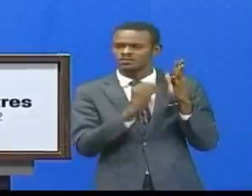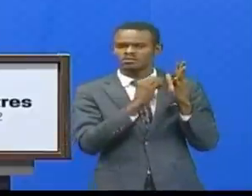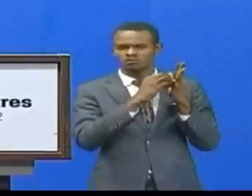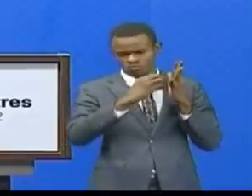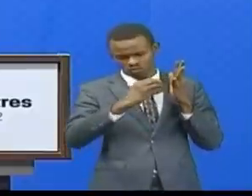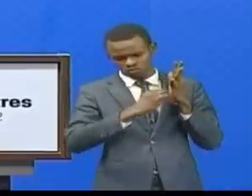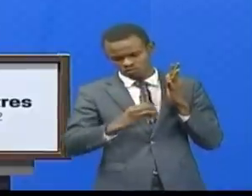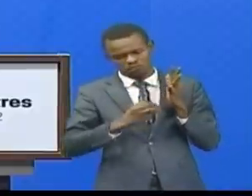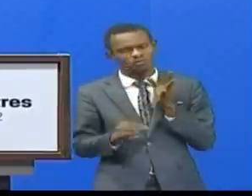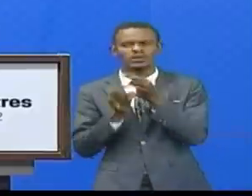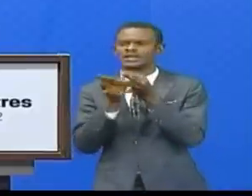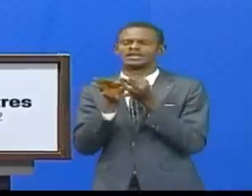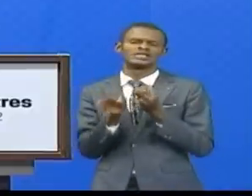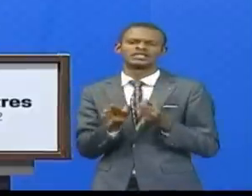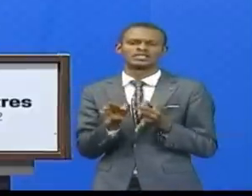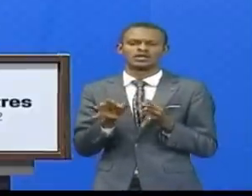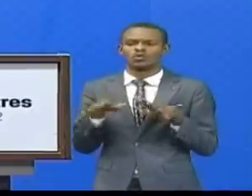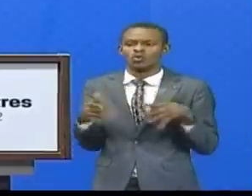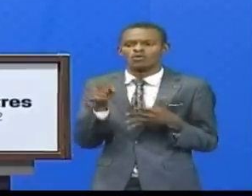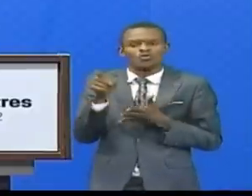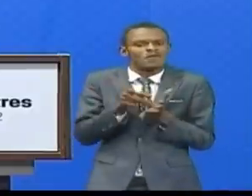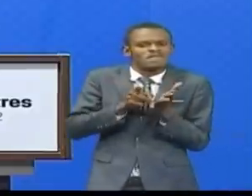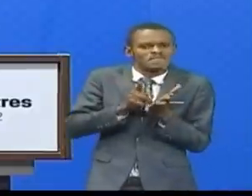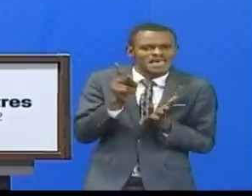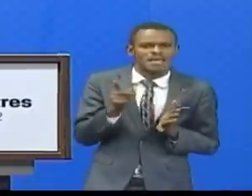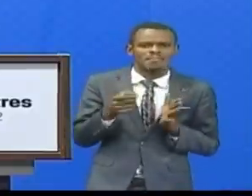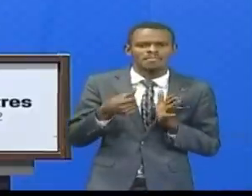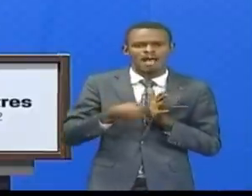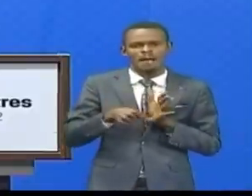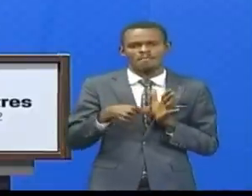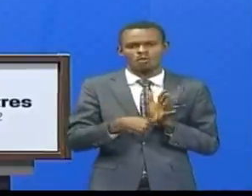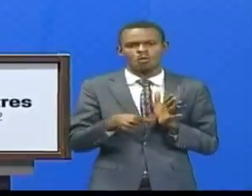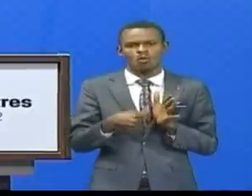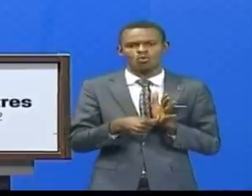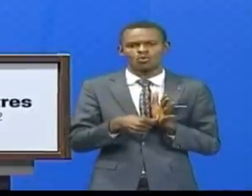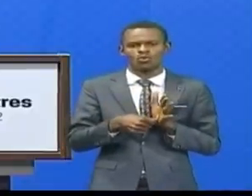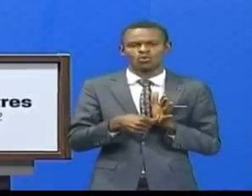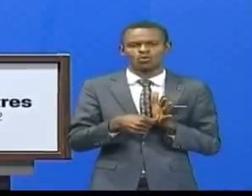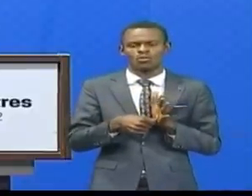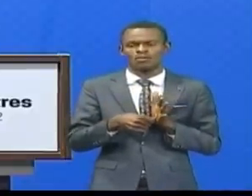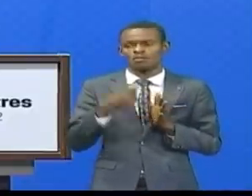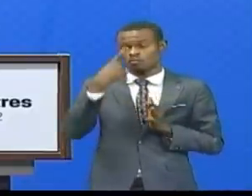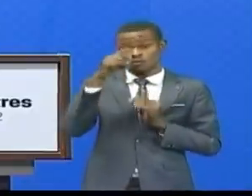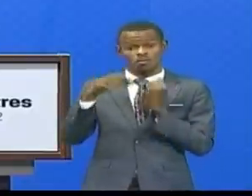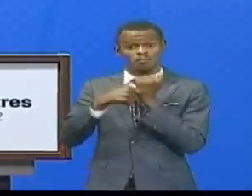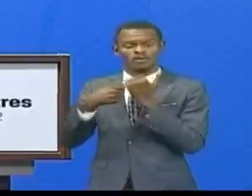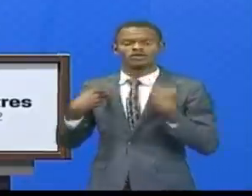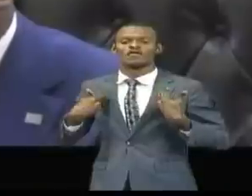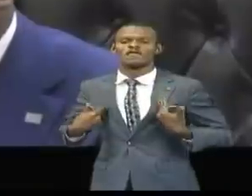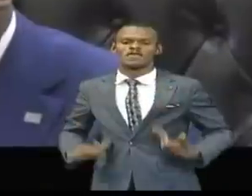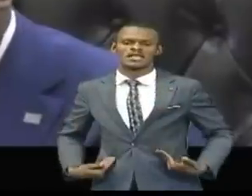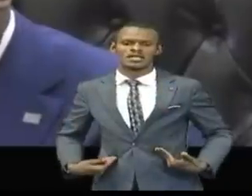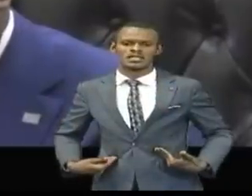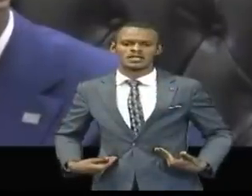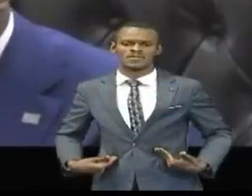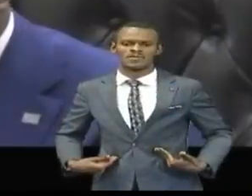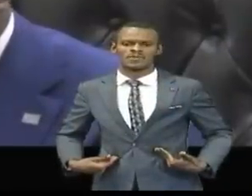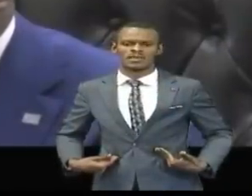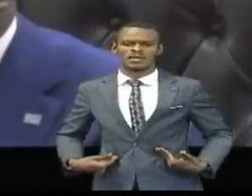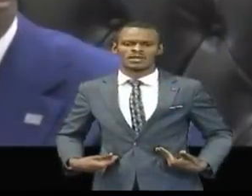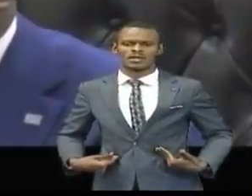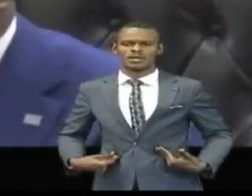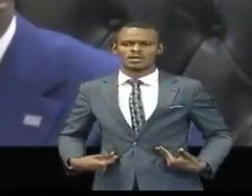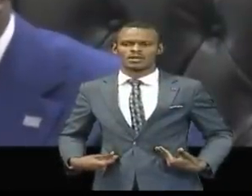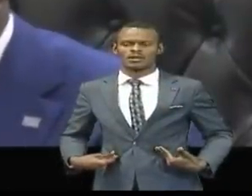Il en est de même pour le paiement de l'impôt sur les revenus des personnes physiques dans les catégories des revenus salariaux et